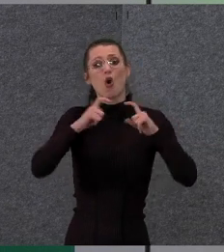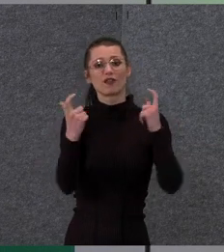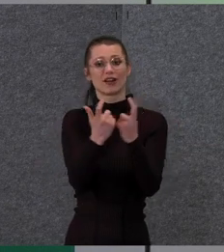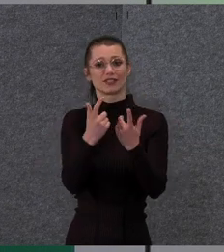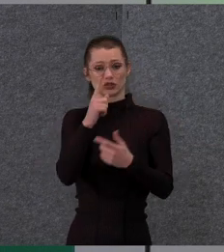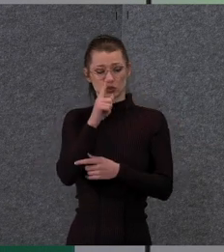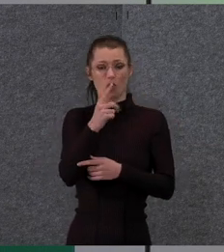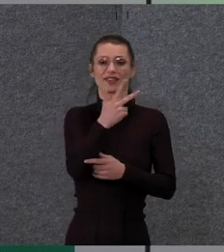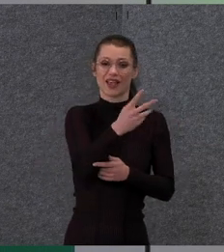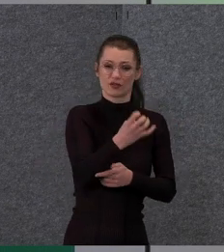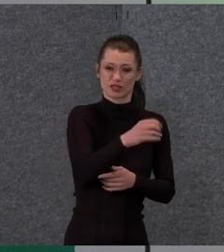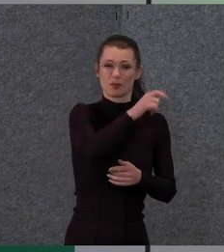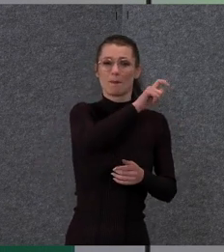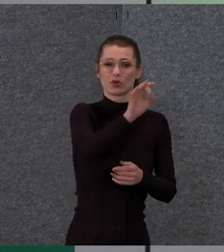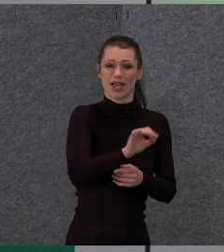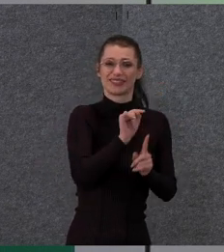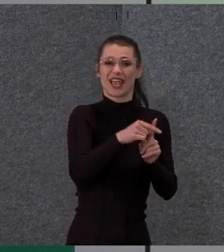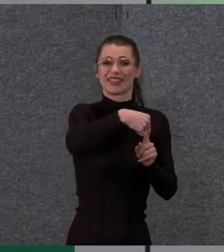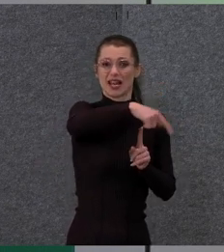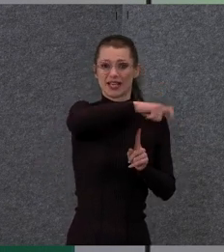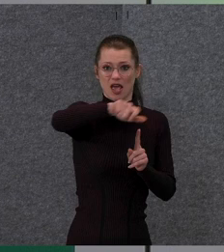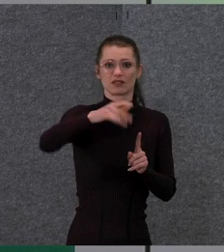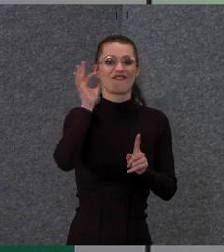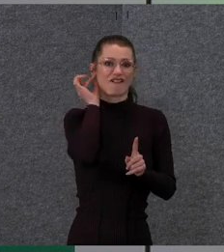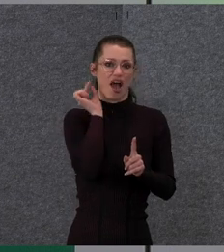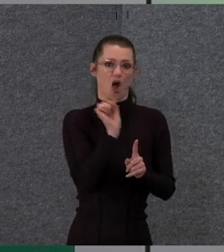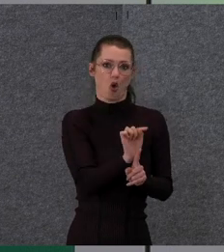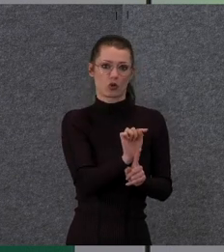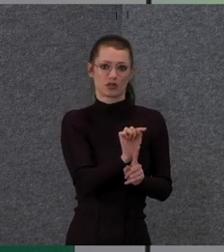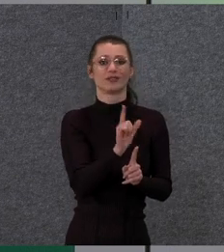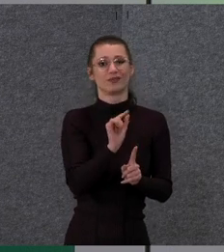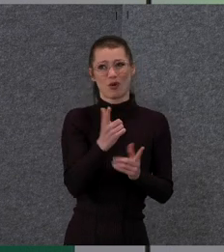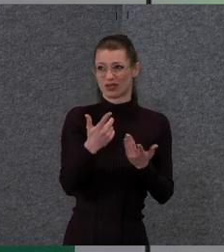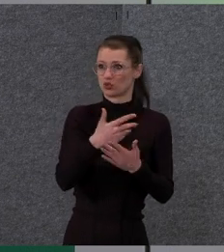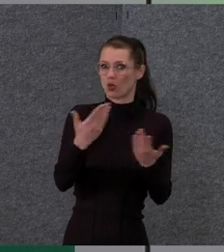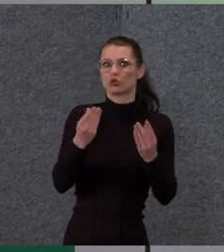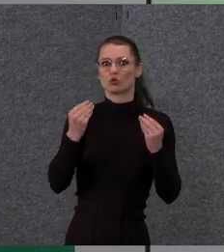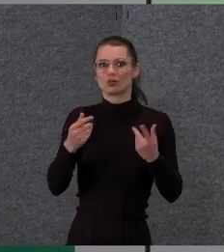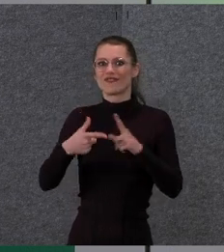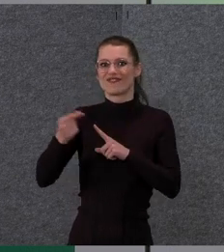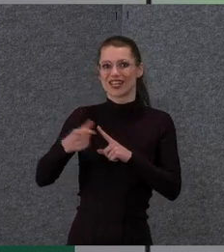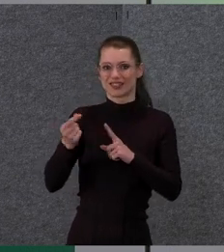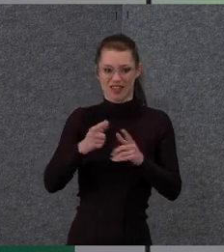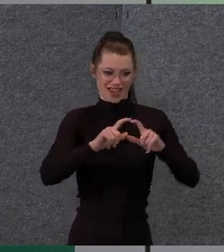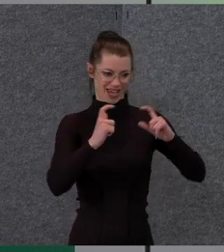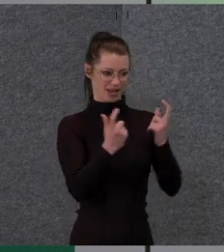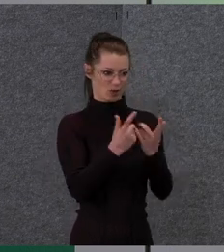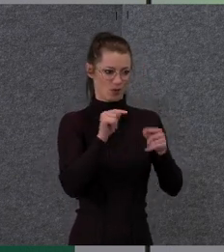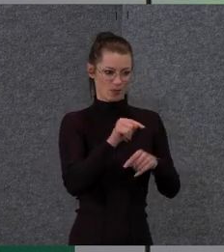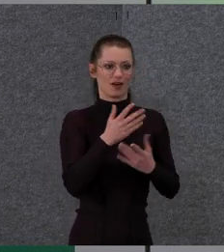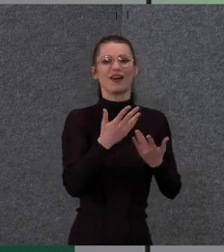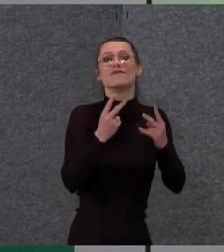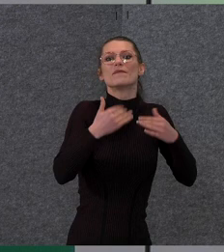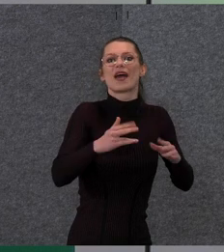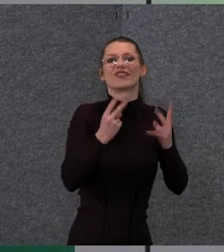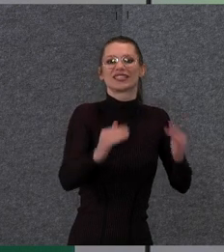der Delegierten und der dort anwesend sind Frauen. Und wir haben diesen sehr absurden, schrägen Witz: je wichtiger ein Gremium, desto weniger Frauen und